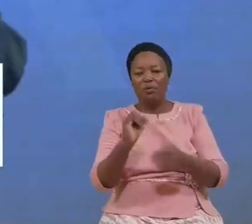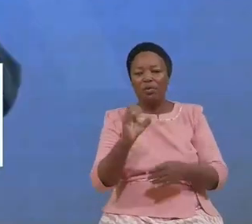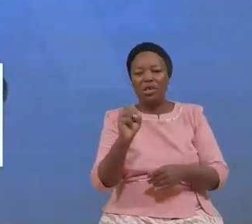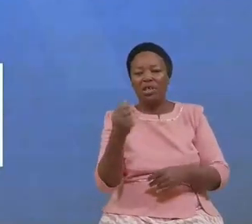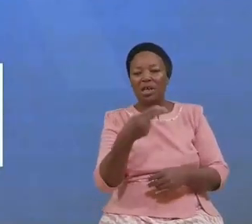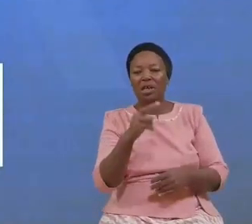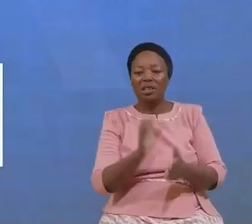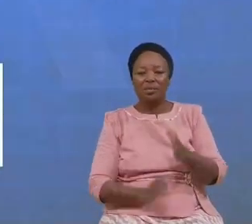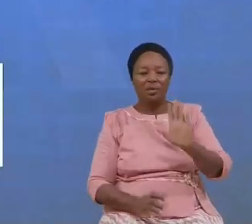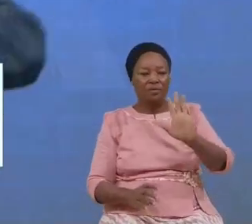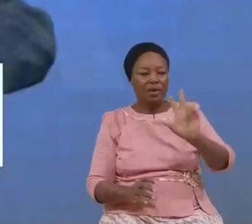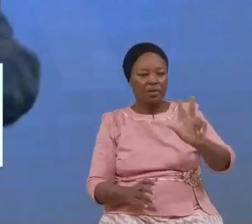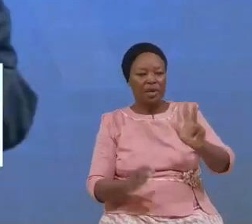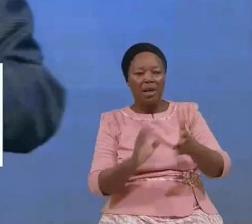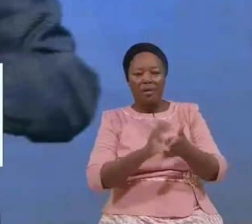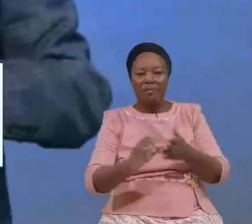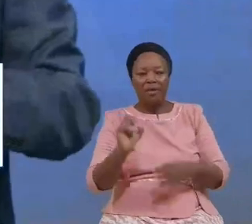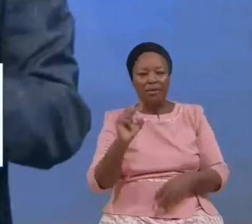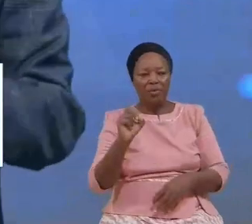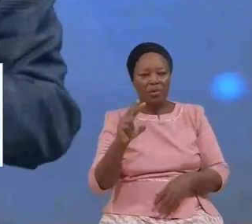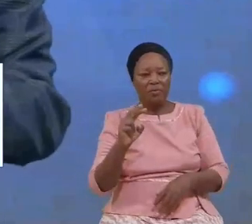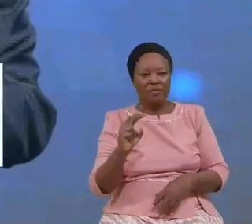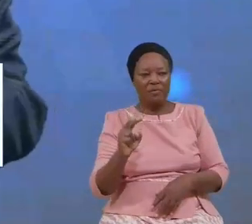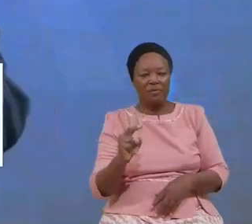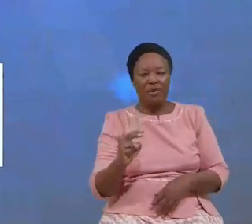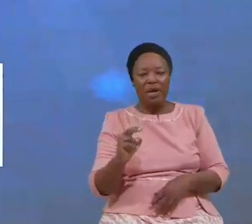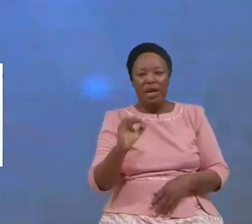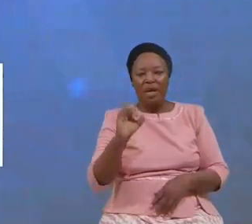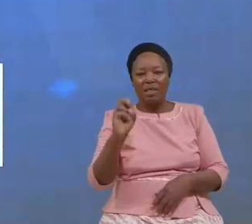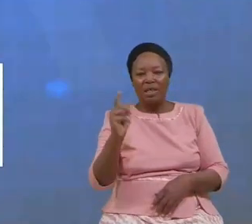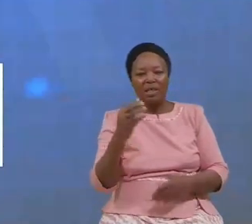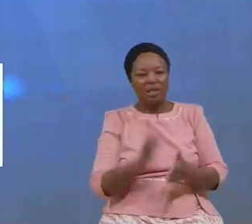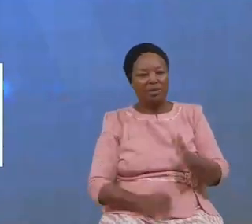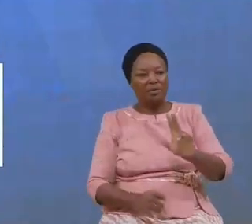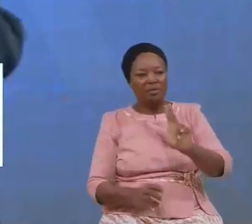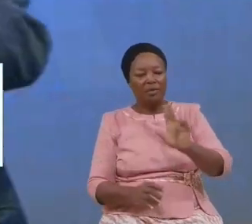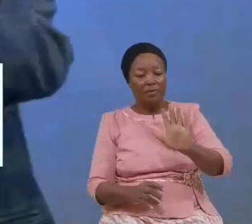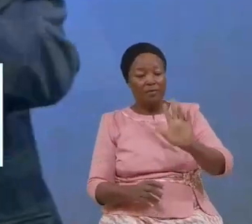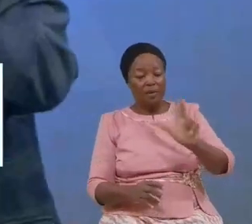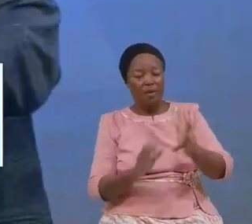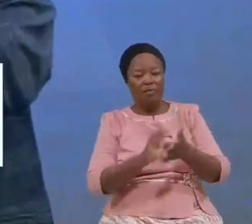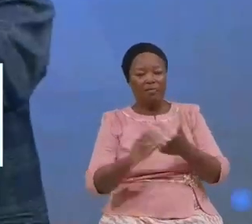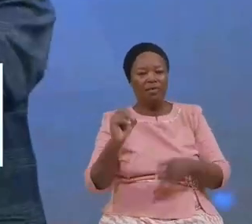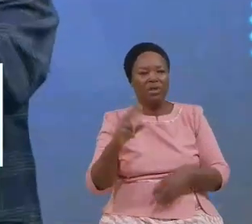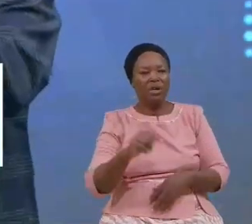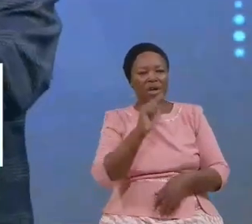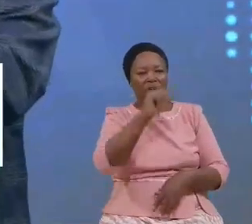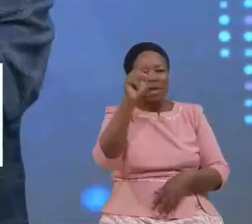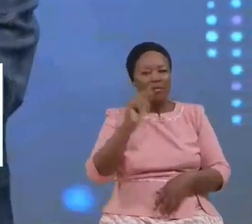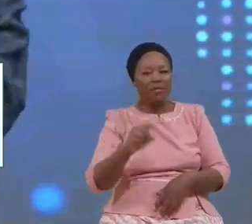12 Esaïe chapitre 53 verset 12